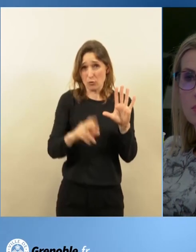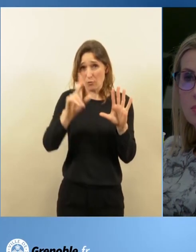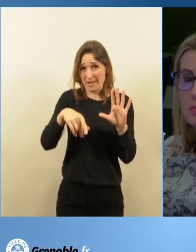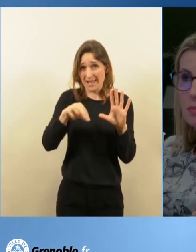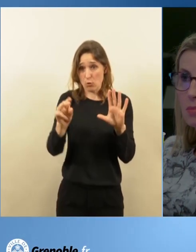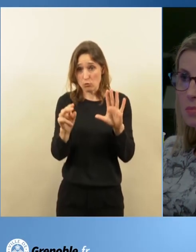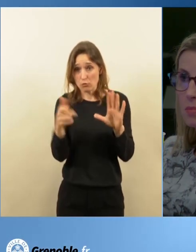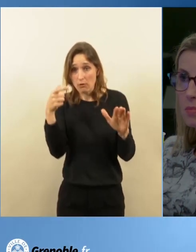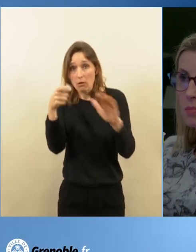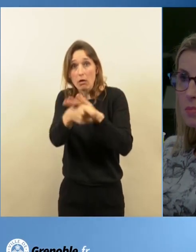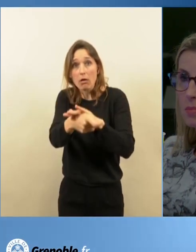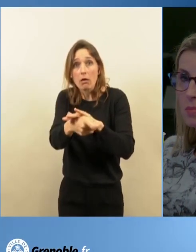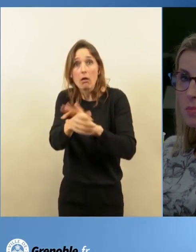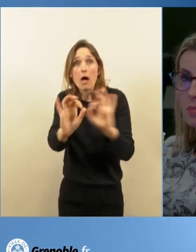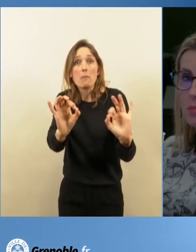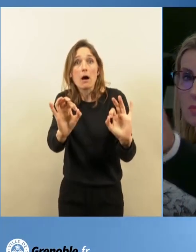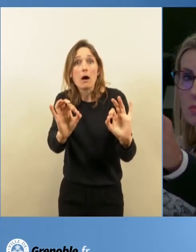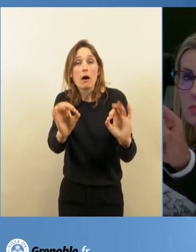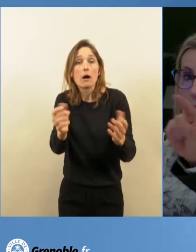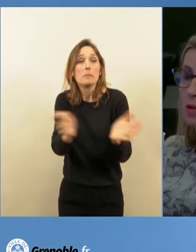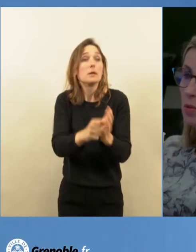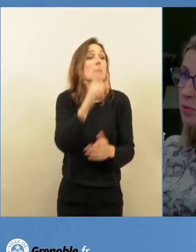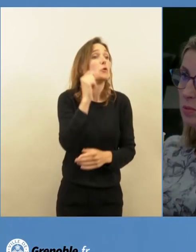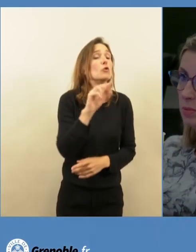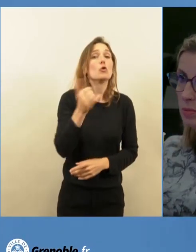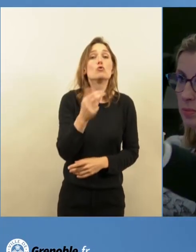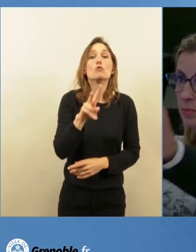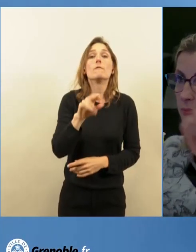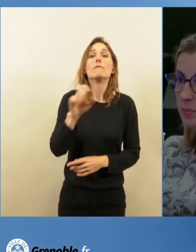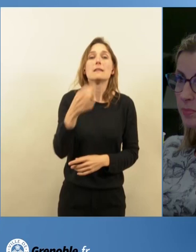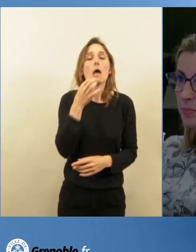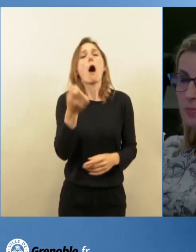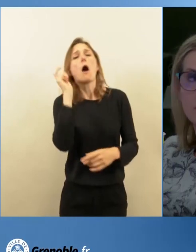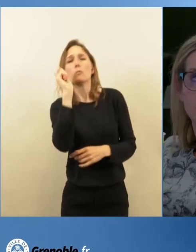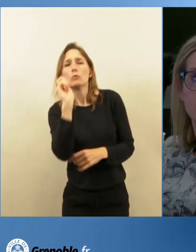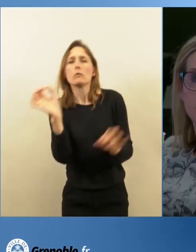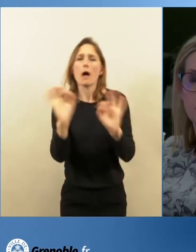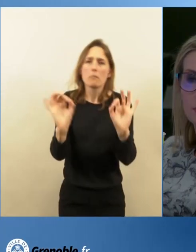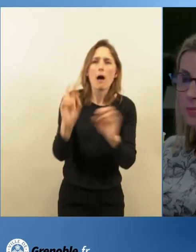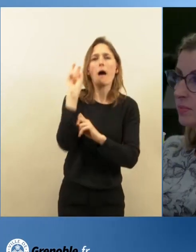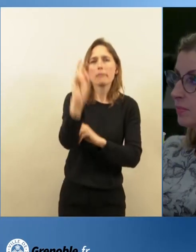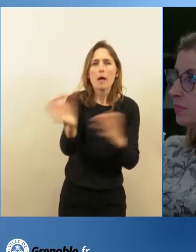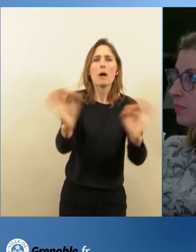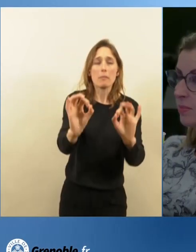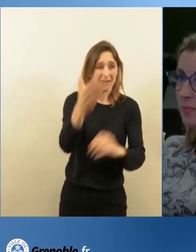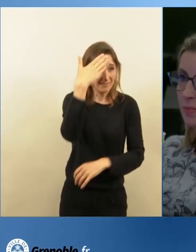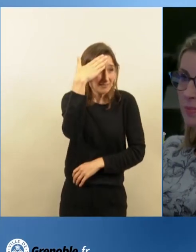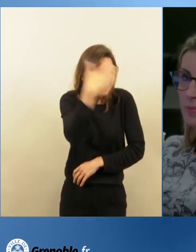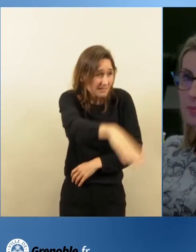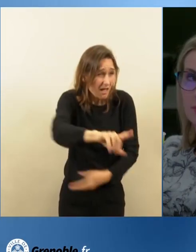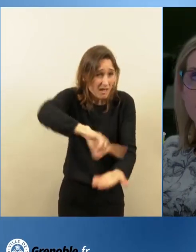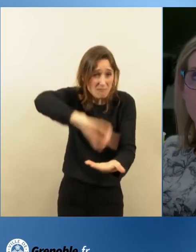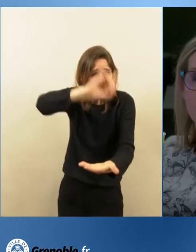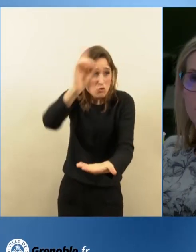c'est à dire que quand monsieur juvani on n'a pas fait les bus on n'a pas fait le train on n'a pas fait le truc il sait monsieur Juven qui avait pas le premier